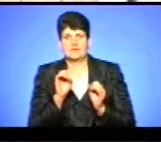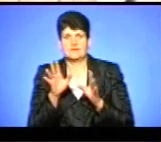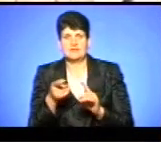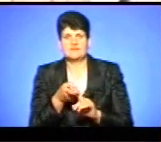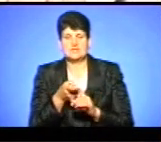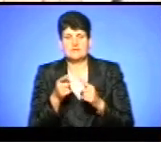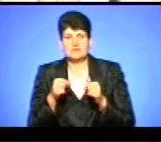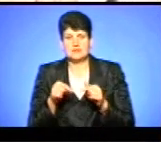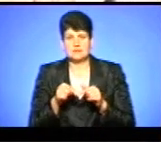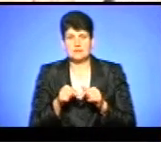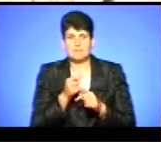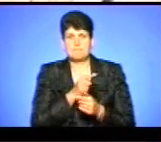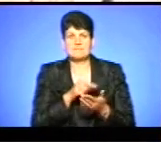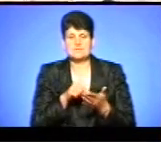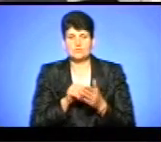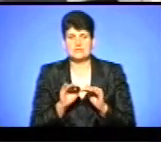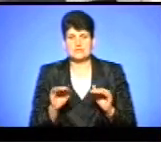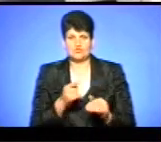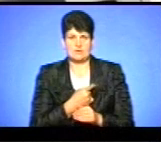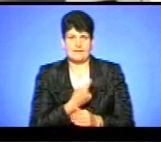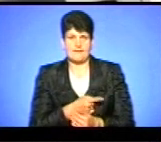відділення міської дитячої лікарні.